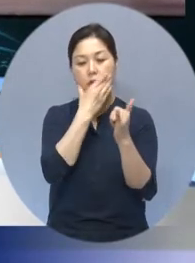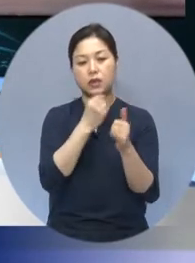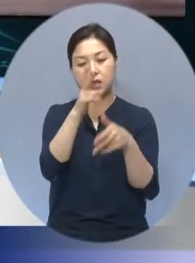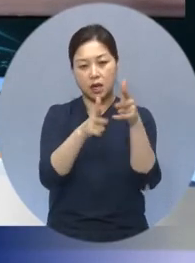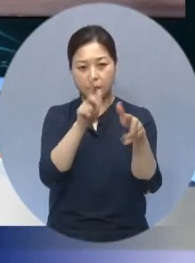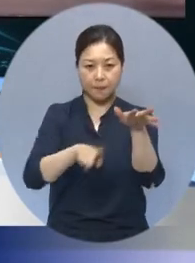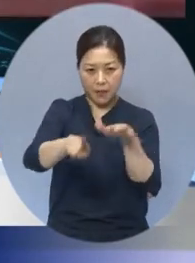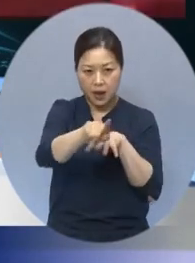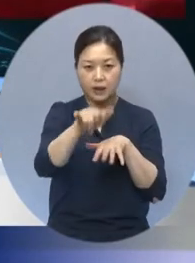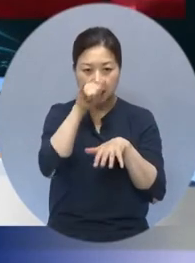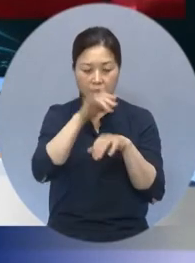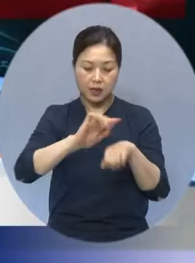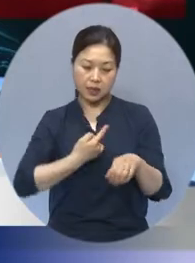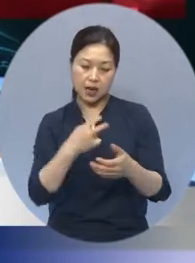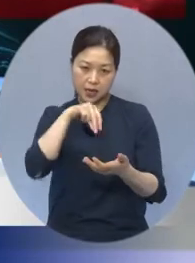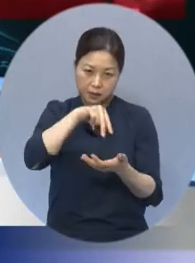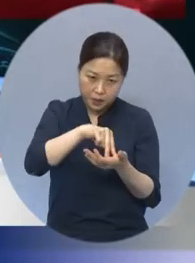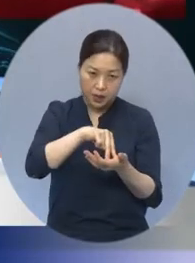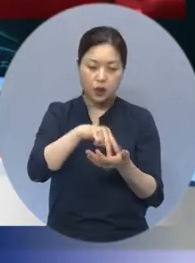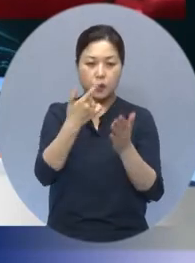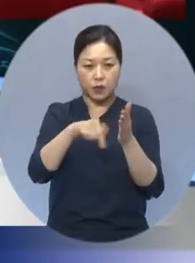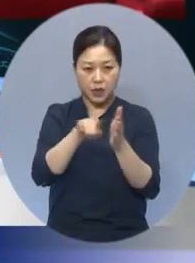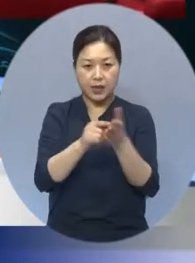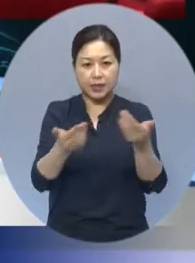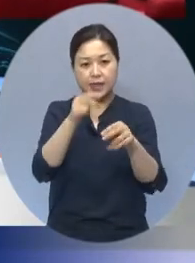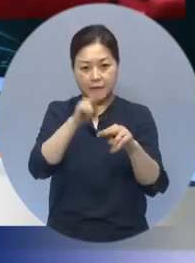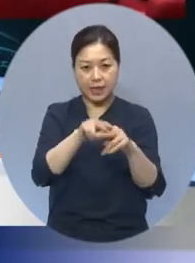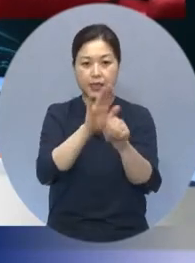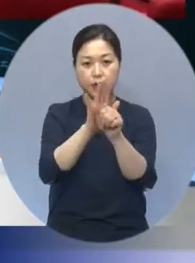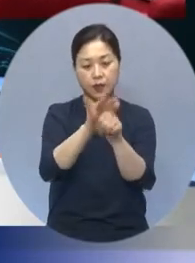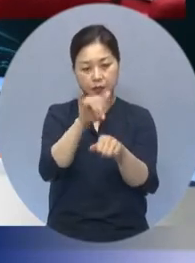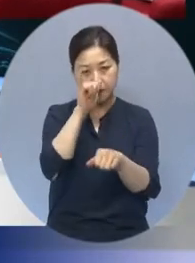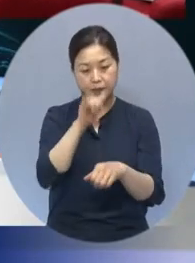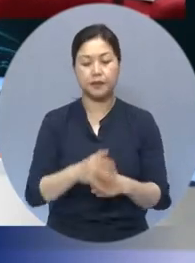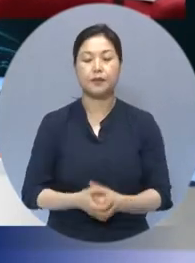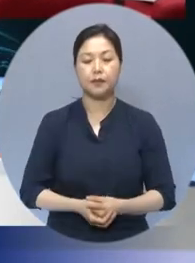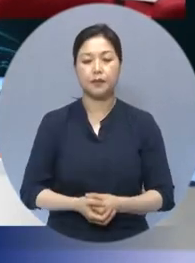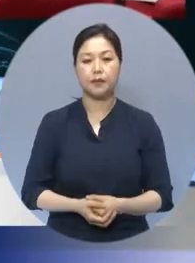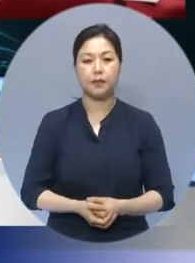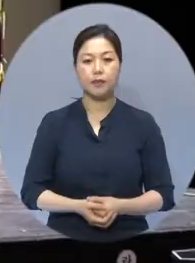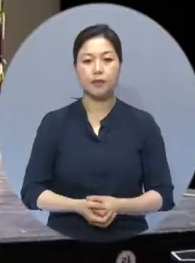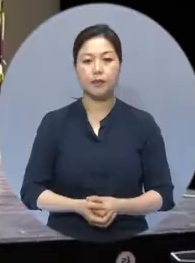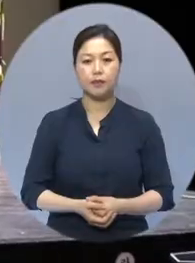자립에 필수적인 일자리 등을 지원하는데요. 보도에 이영춘 기자입니다.